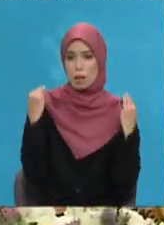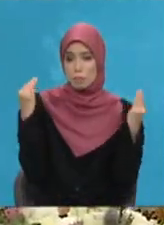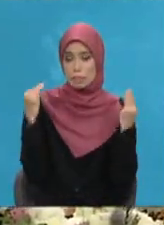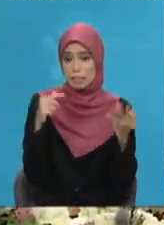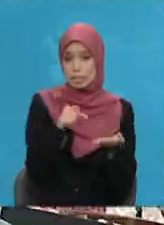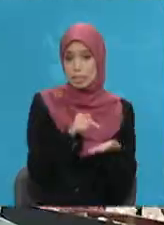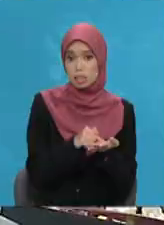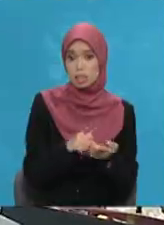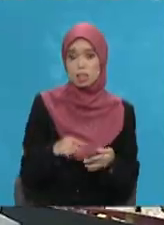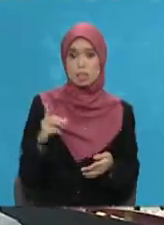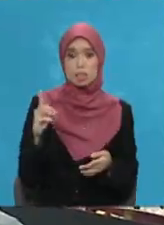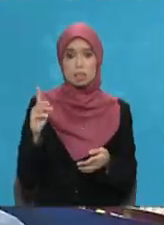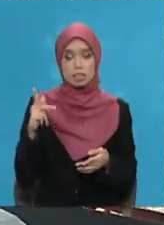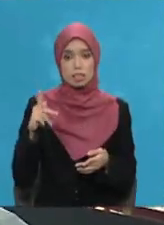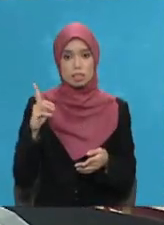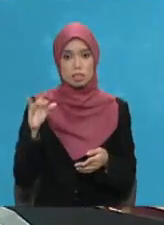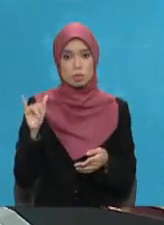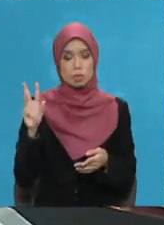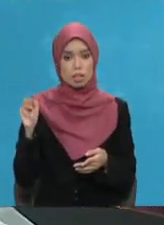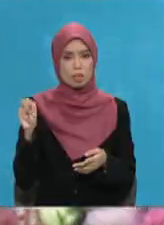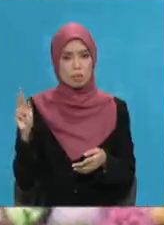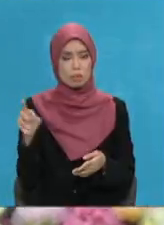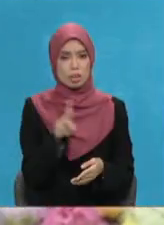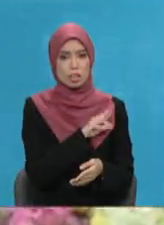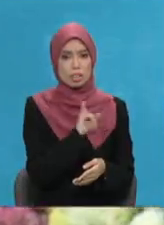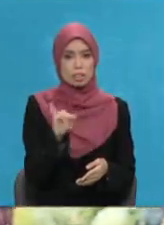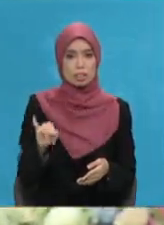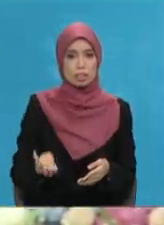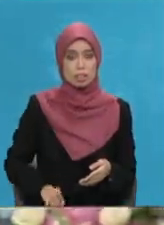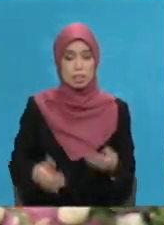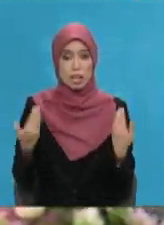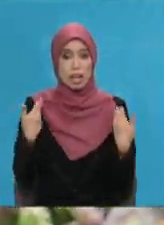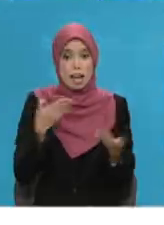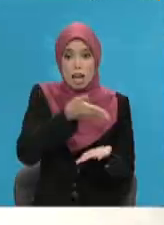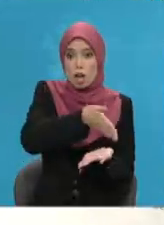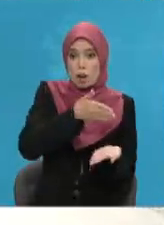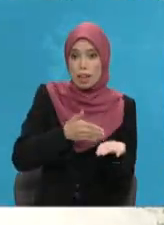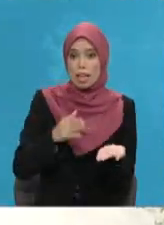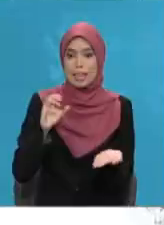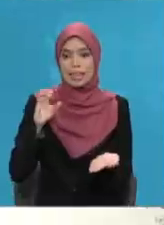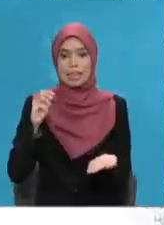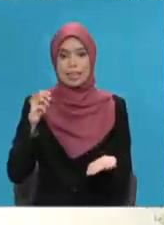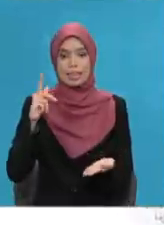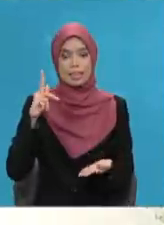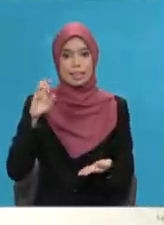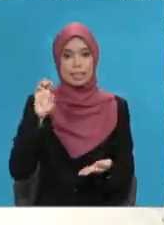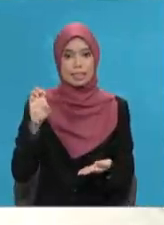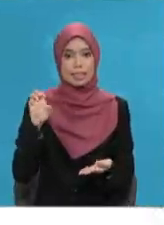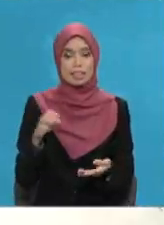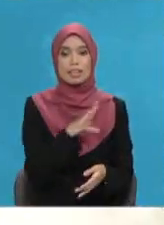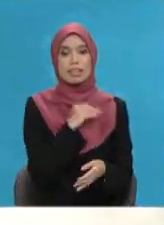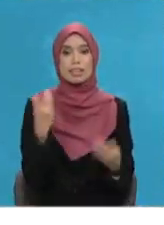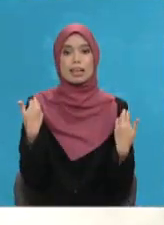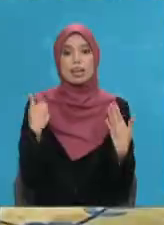bawah dulu yang maha Mulia Paduka Sri Baginda Raja istri juga berkenan memotong cake hari Puja usia dan menerima pesan yang